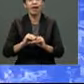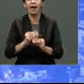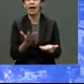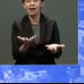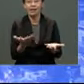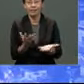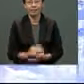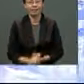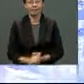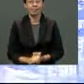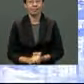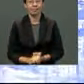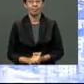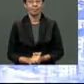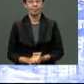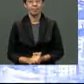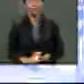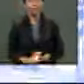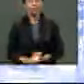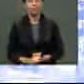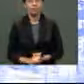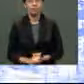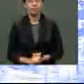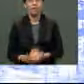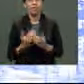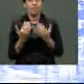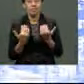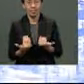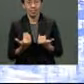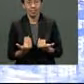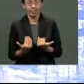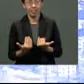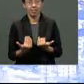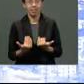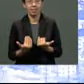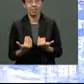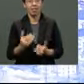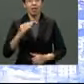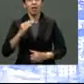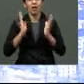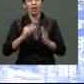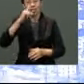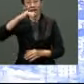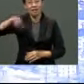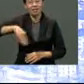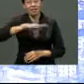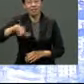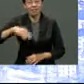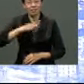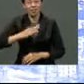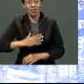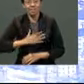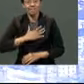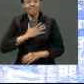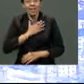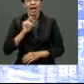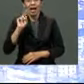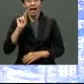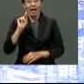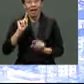งค่ะ ก็สิ่งที่เกิดขึ้นเป็นความภูมิใจของคนไทยนะครับตอนนี้มีหลายสื่อหลายสำนัก